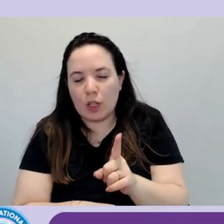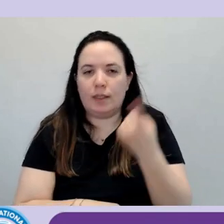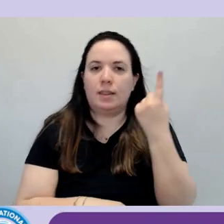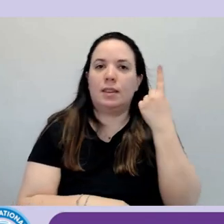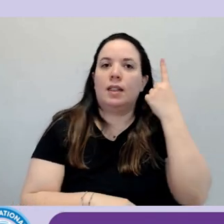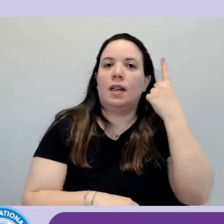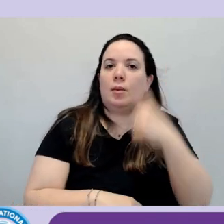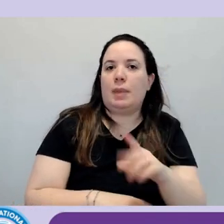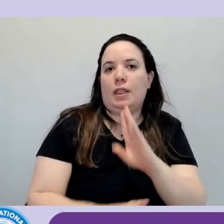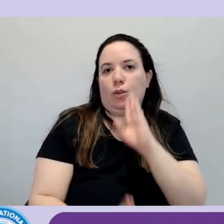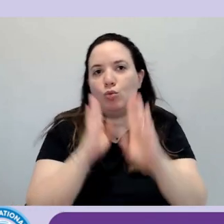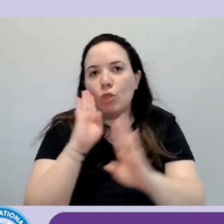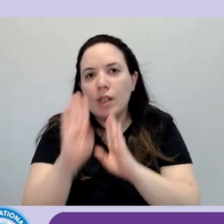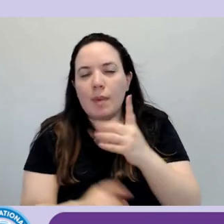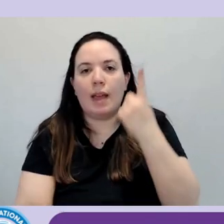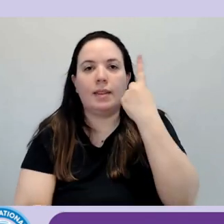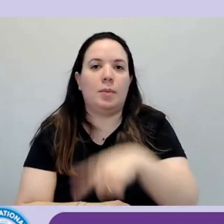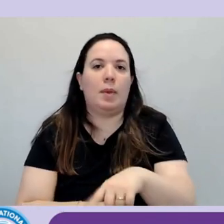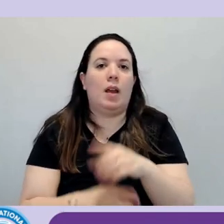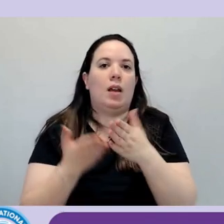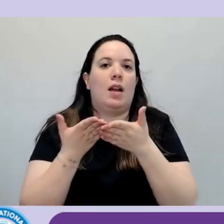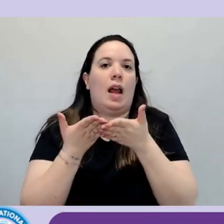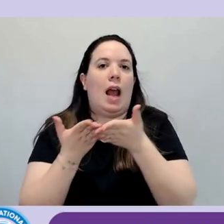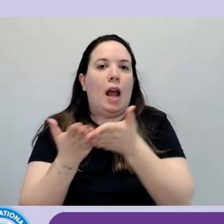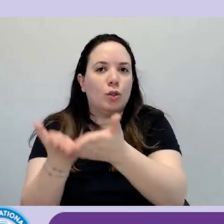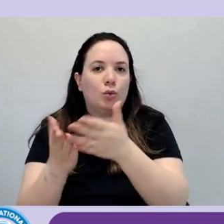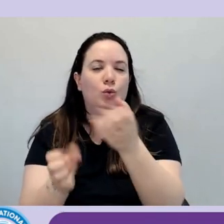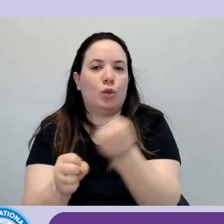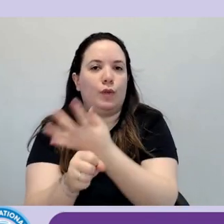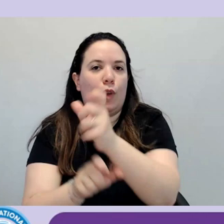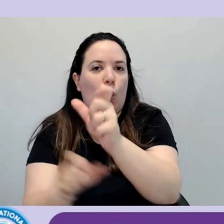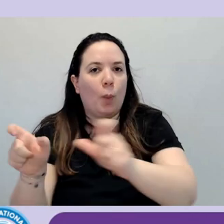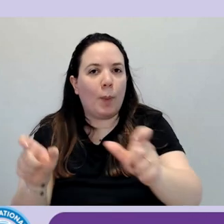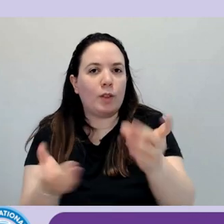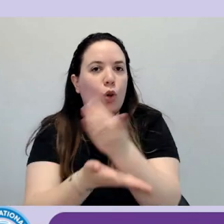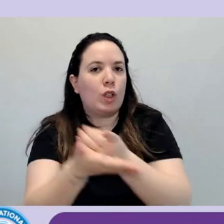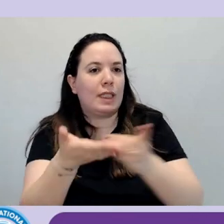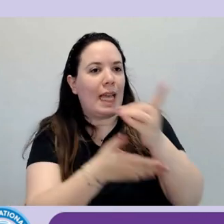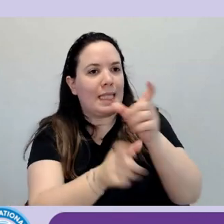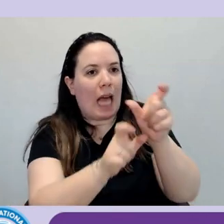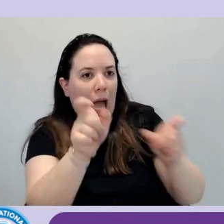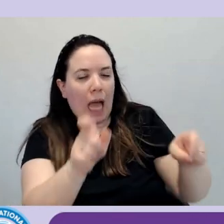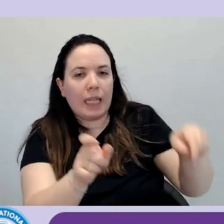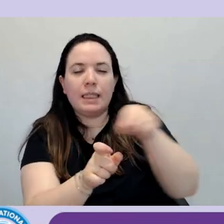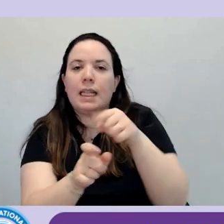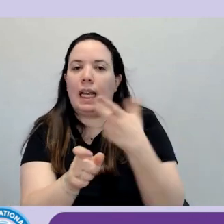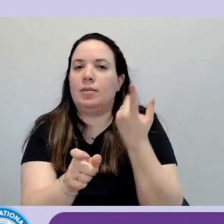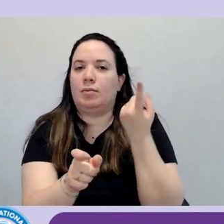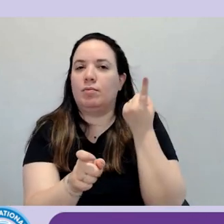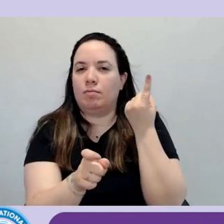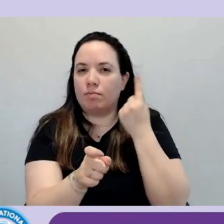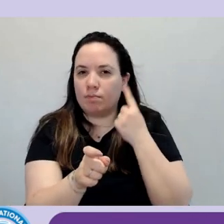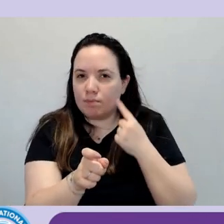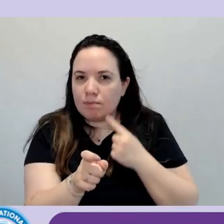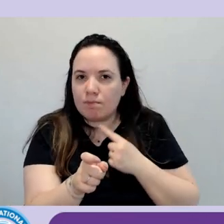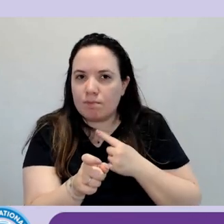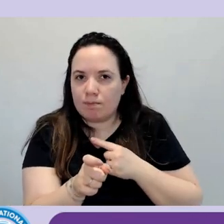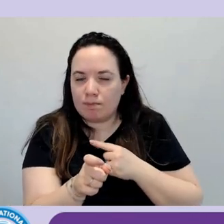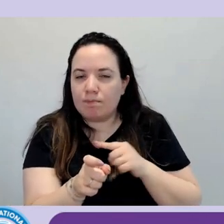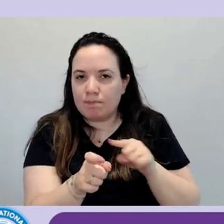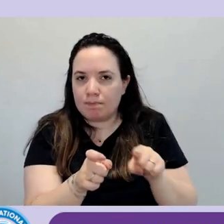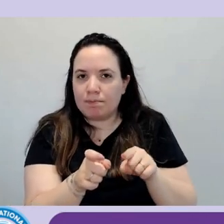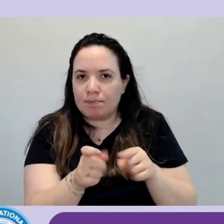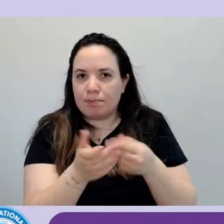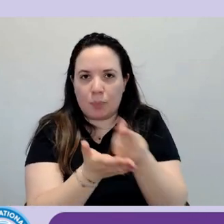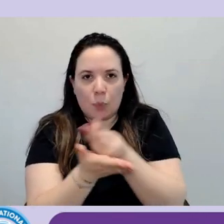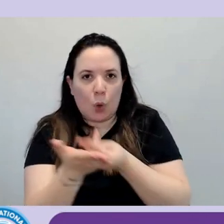poter aiutare anche sviluppatori designer e quant'altro nella realizzazione diciamo dei progetti